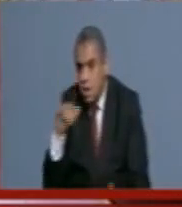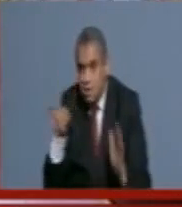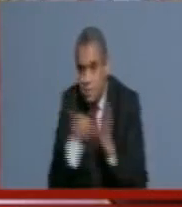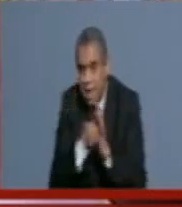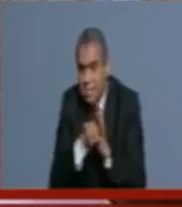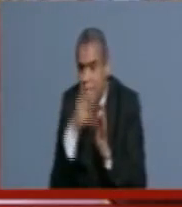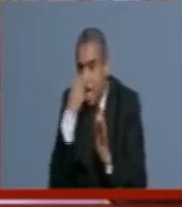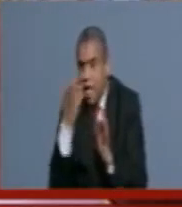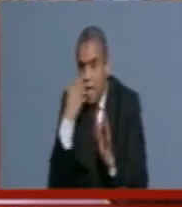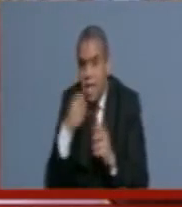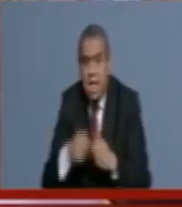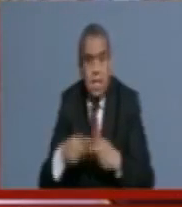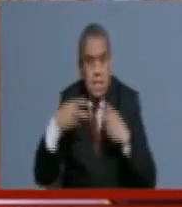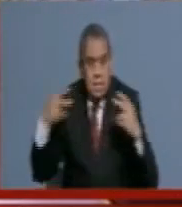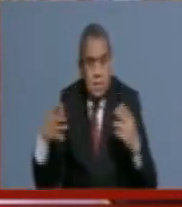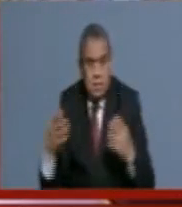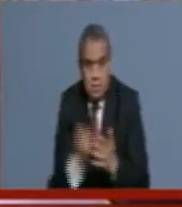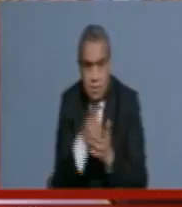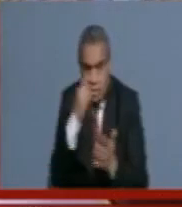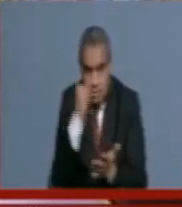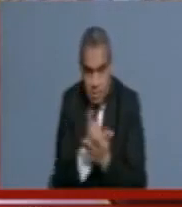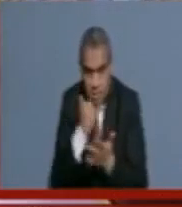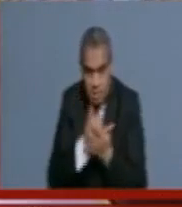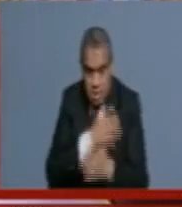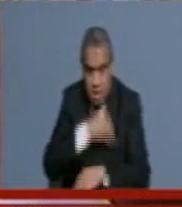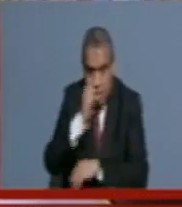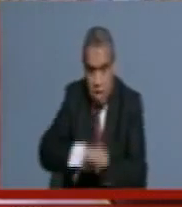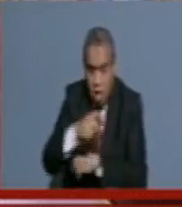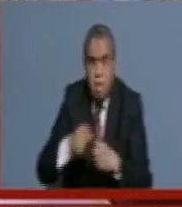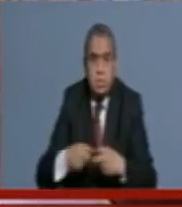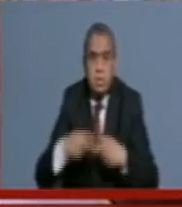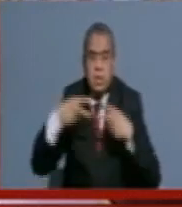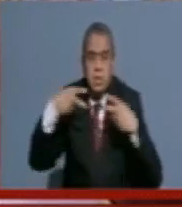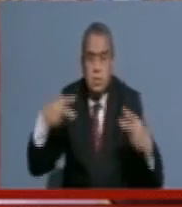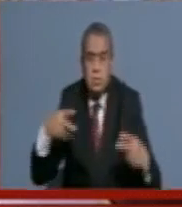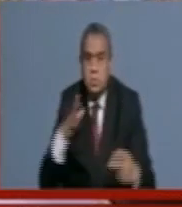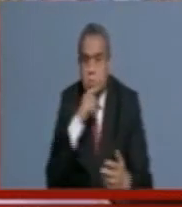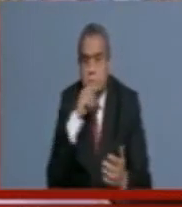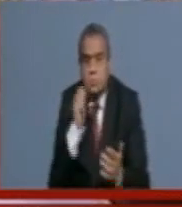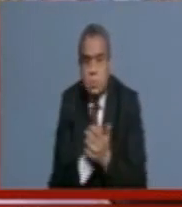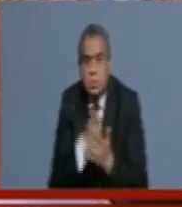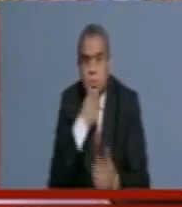او ينتهي اشراف القضاء الكامل المفروض يوم